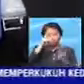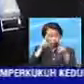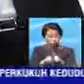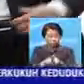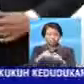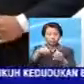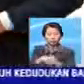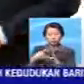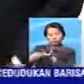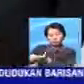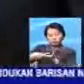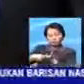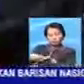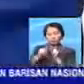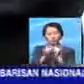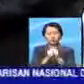dicapai dalam